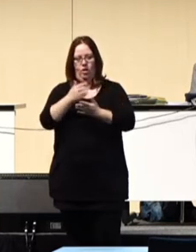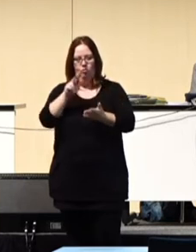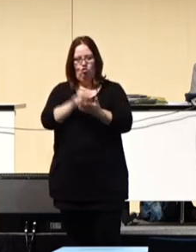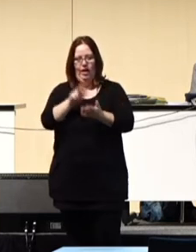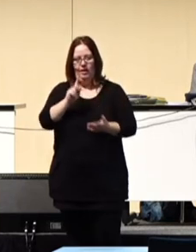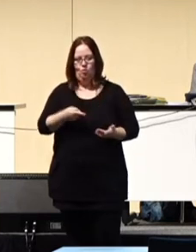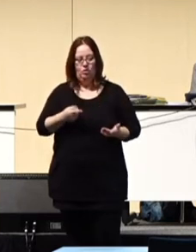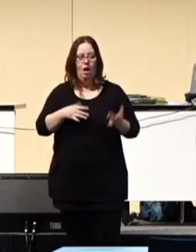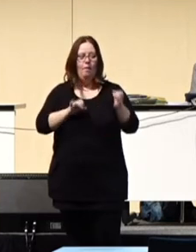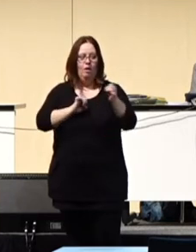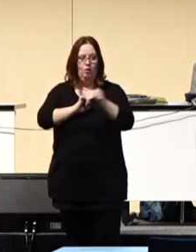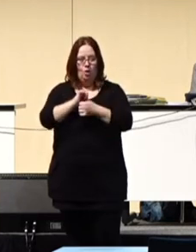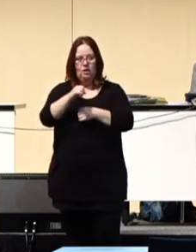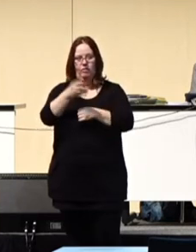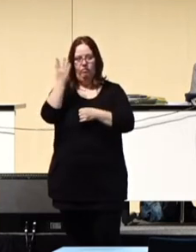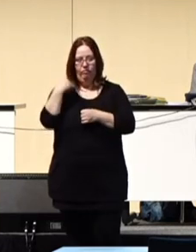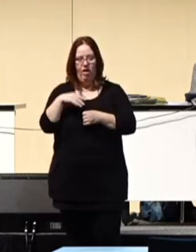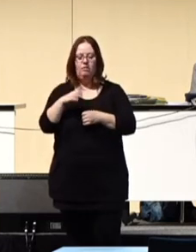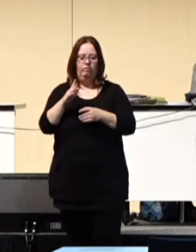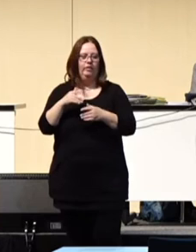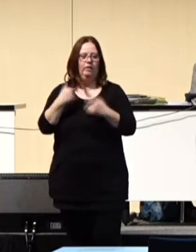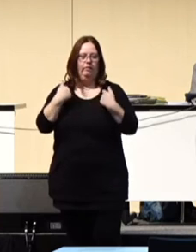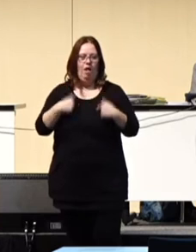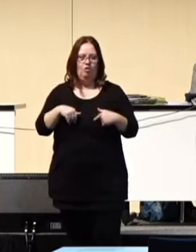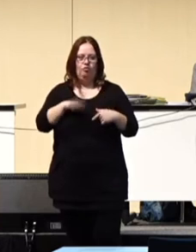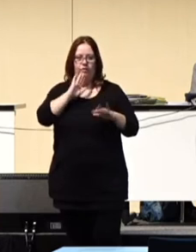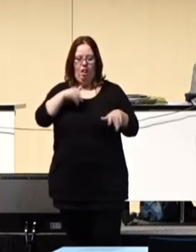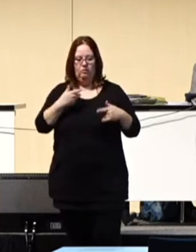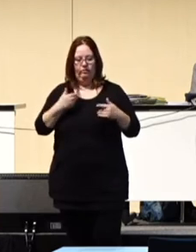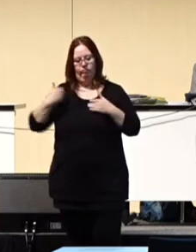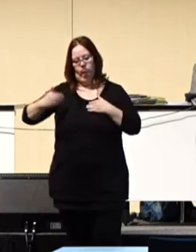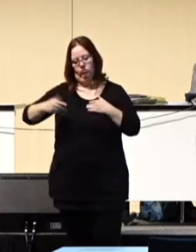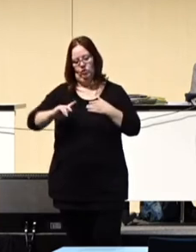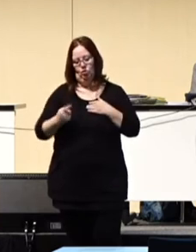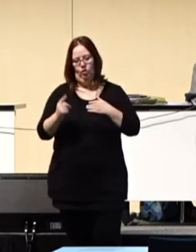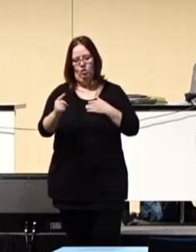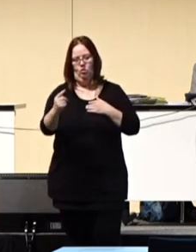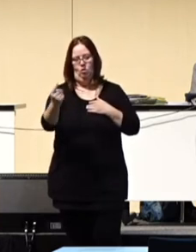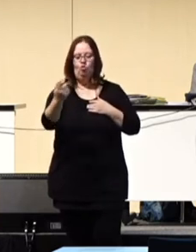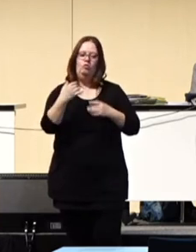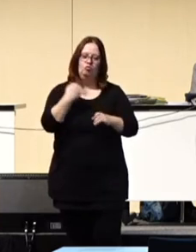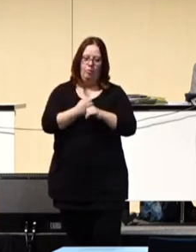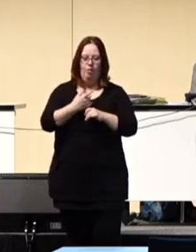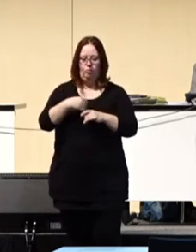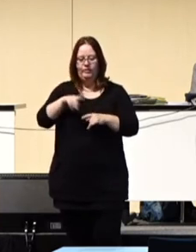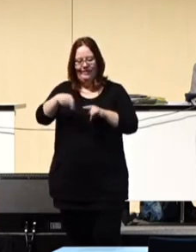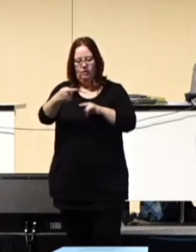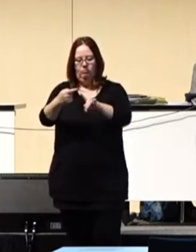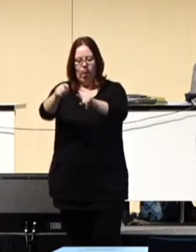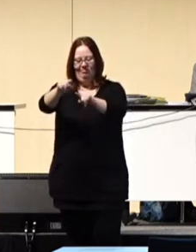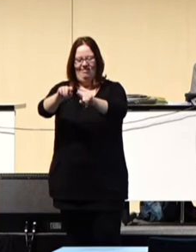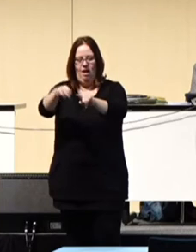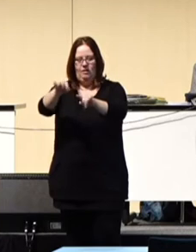ist. Aber trotzdem, das Fehlverhalten wirkt fort. Und bei der dann für jeden Einzelfall zu treffenden Entscheidung wirkt, wenn